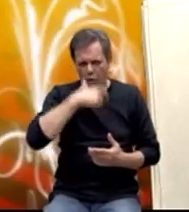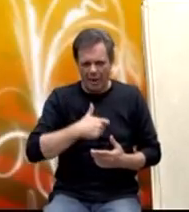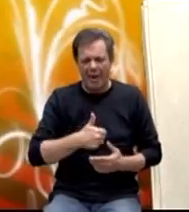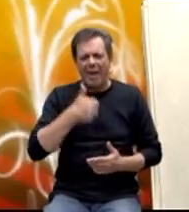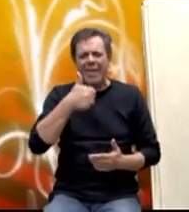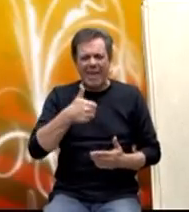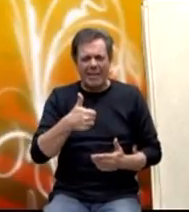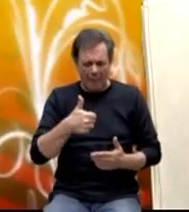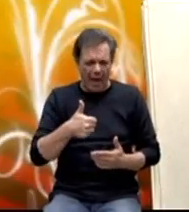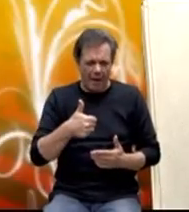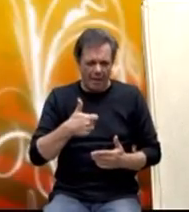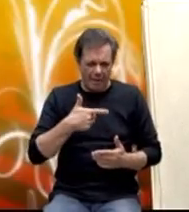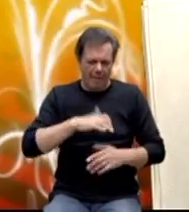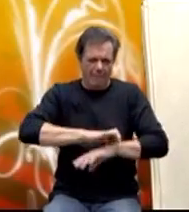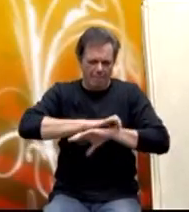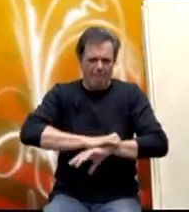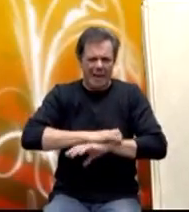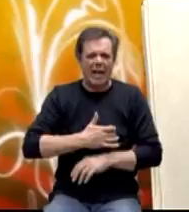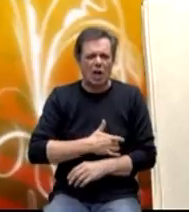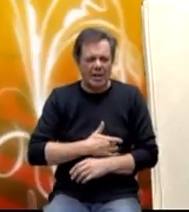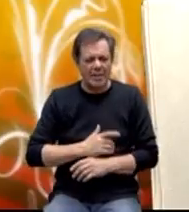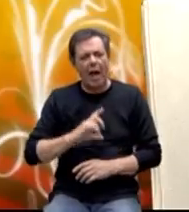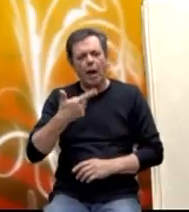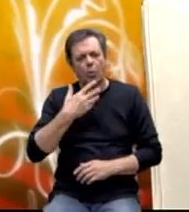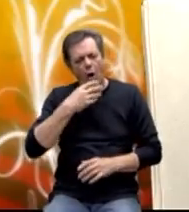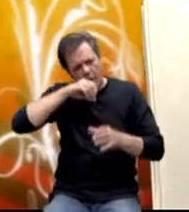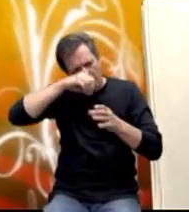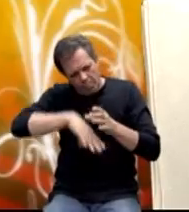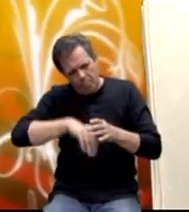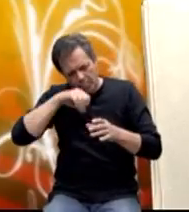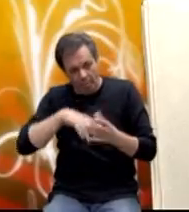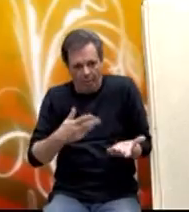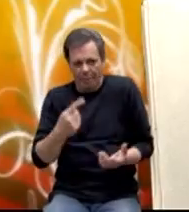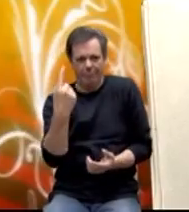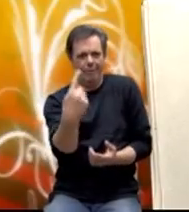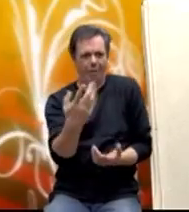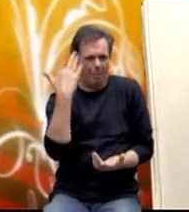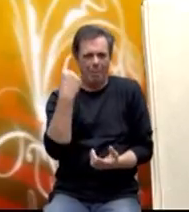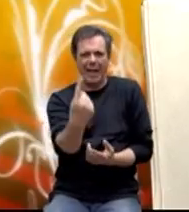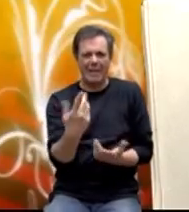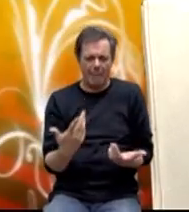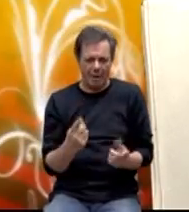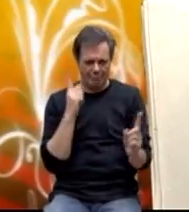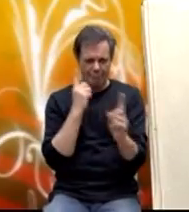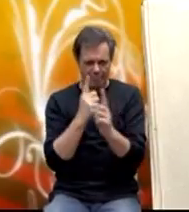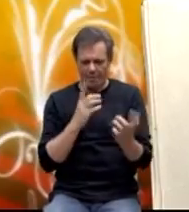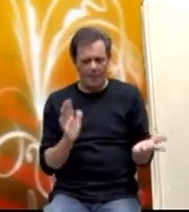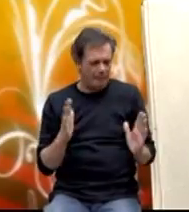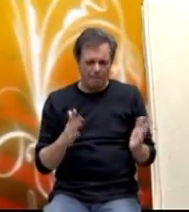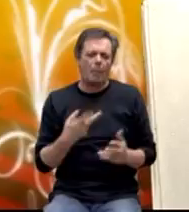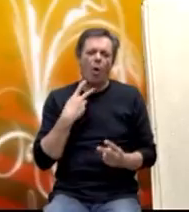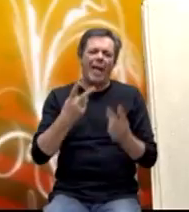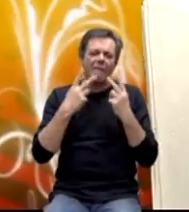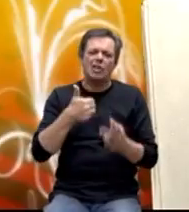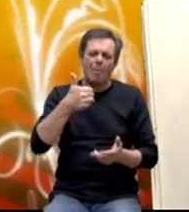jedna izvodi masažu srca, a druga osoba upuhuje. Ali kad je jedan na jedan, onda je